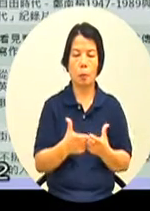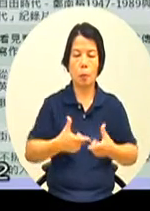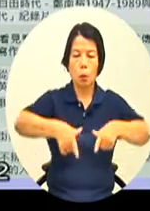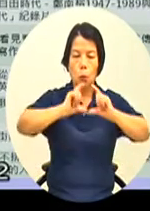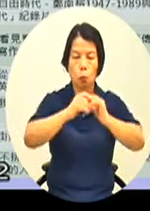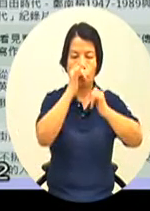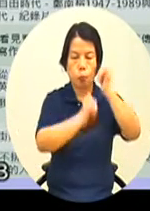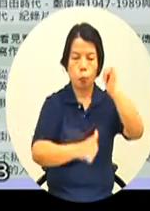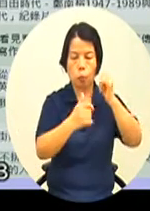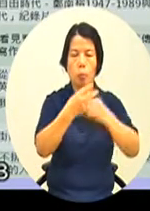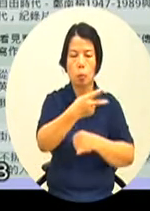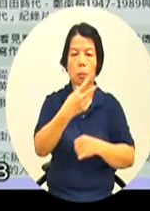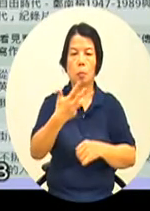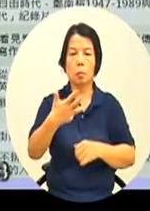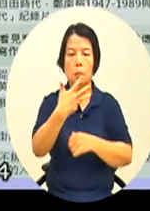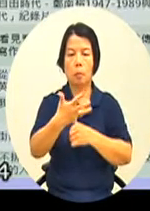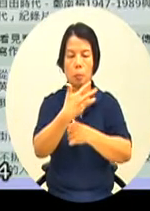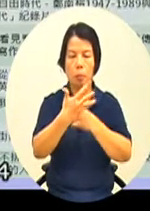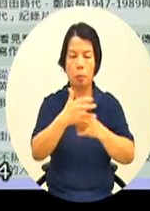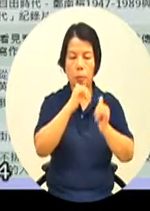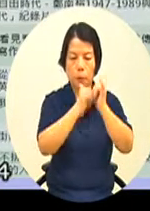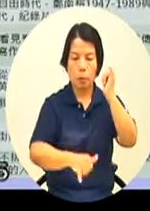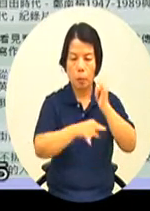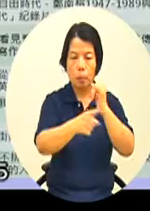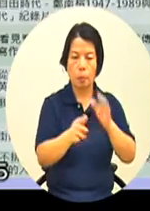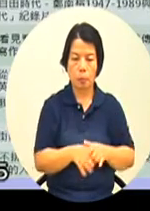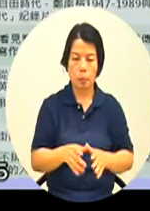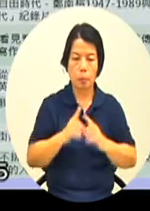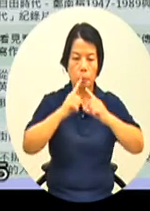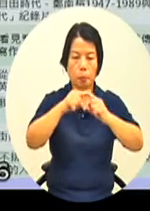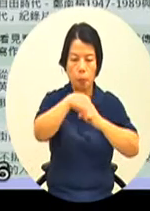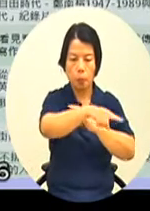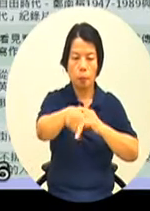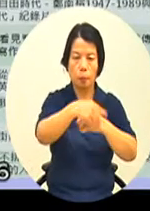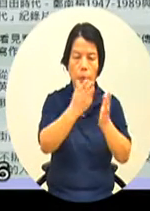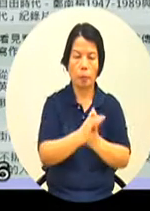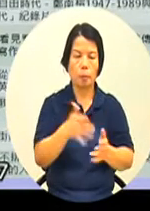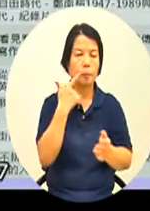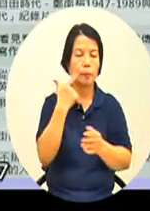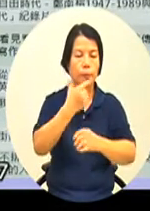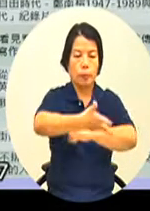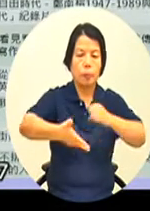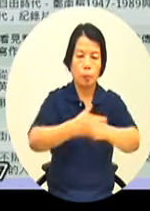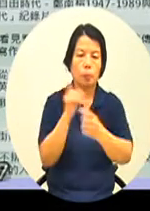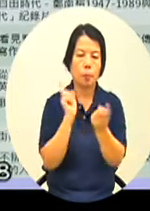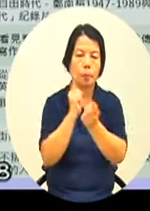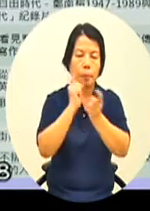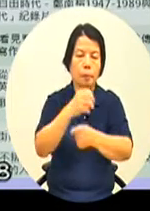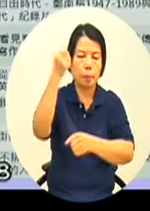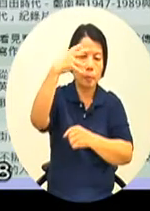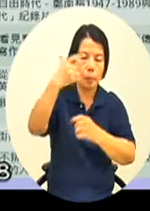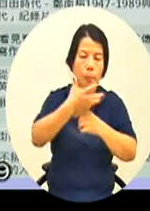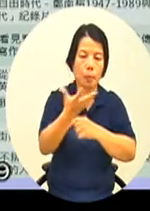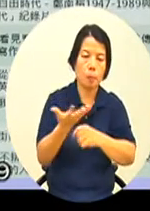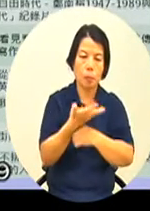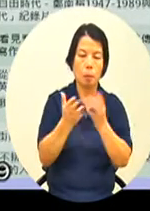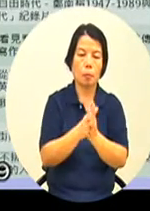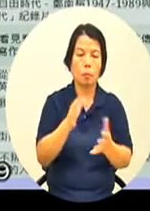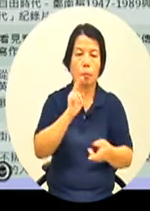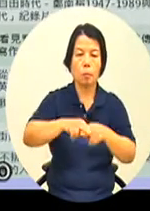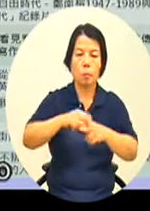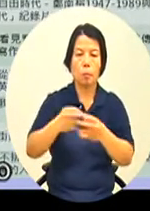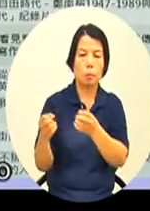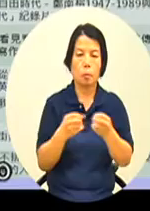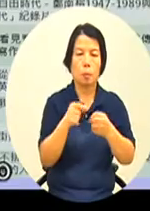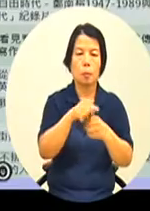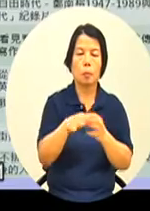现场228历史现场的一个活动，同时也我们也办理在美丽岛遇见太阳花的一些论坛。我们每个月我